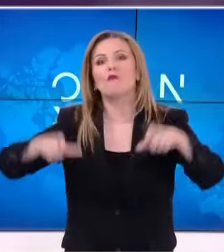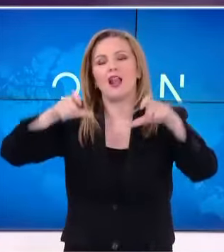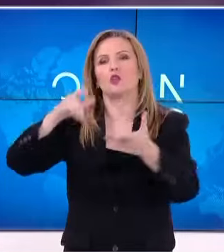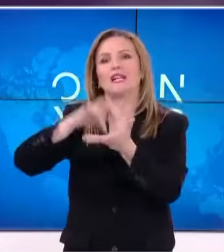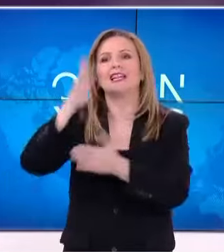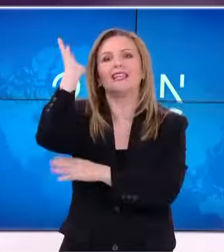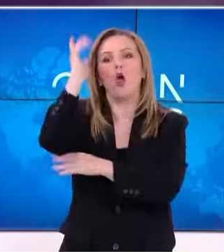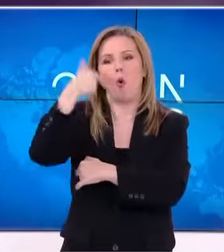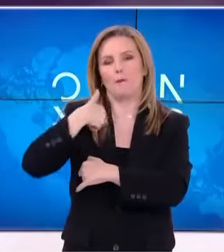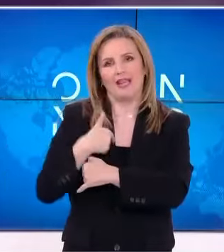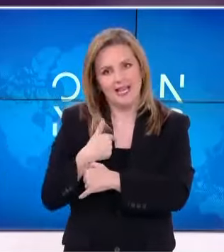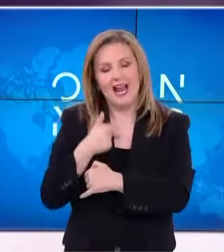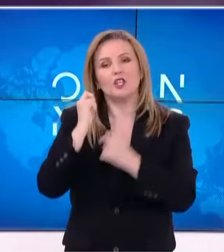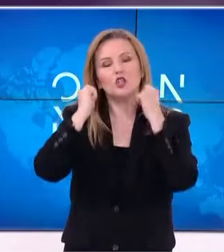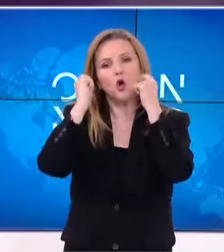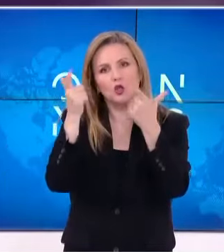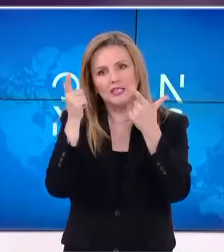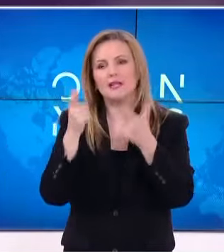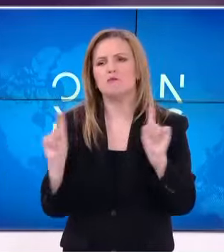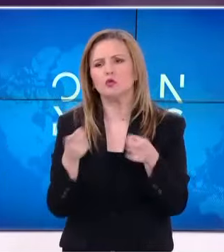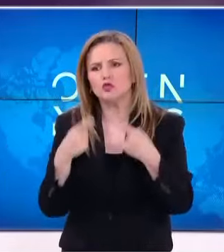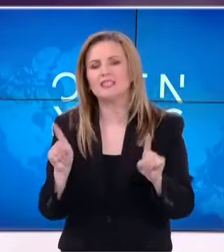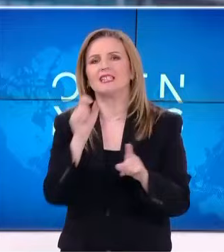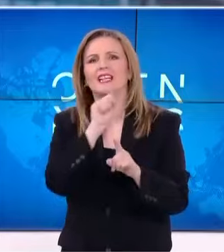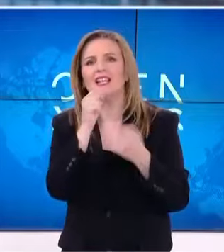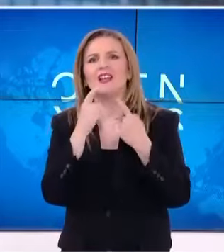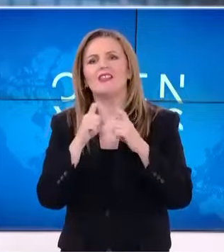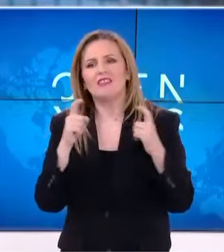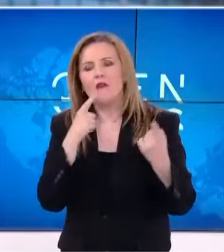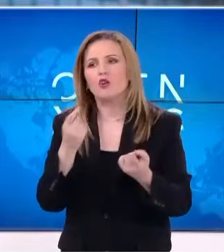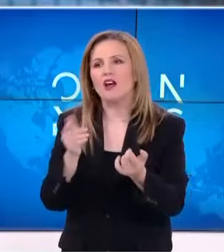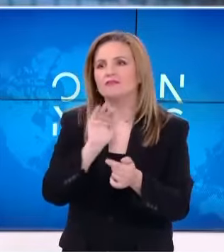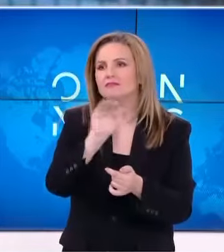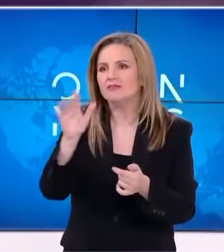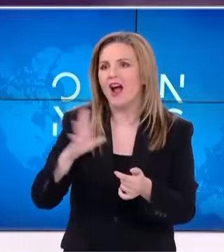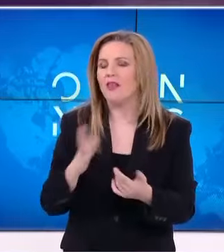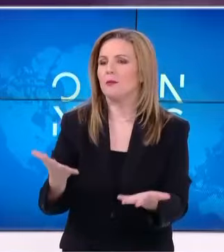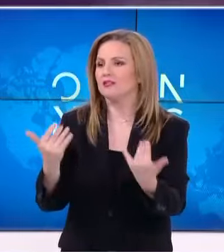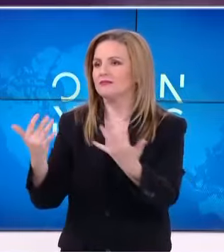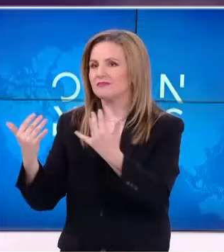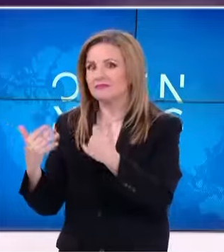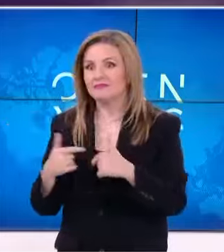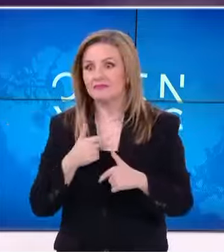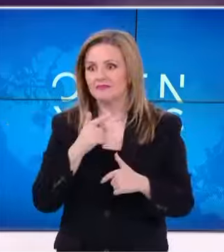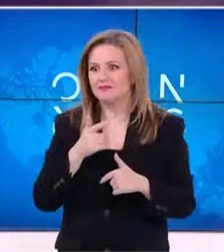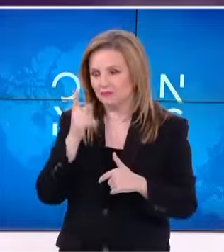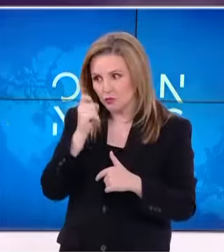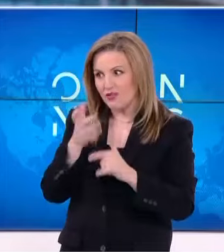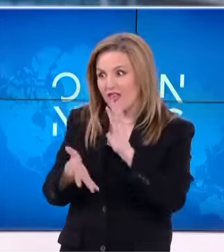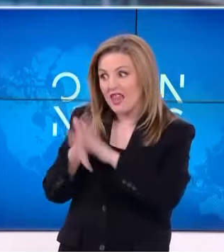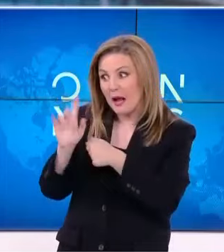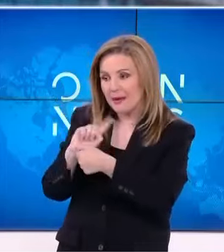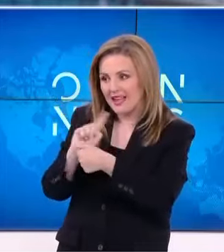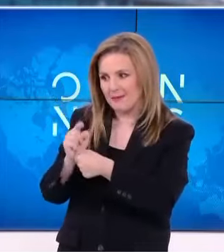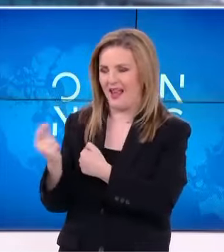κεντρική μου ομιλία και θα κάνουμε μία γιορτή με μου δεν ξέρω για το λέτε αυτό κύρ ταλου 15 λεπτά το ξέρετε πάρα πολύ καλά